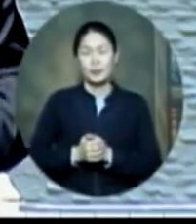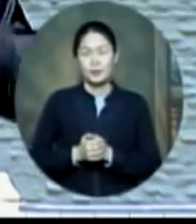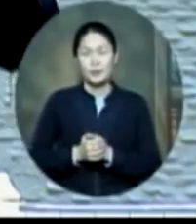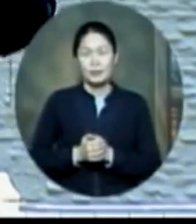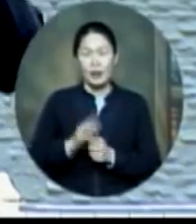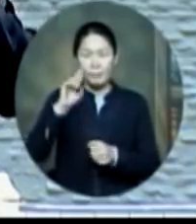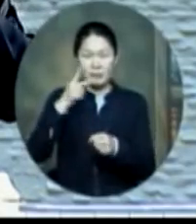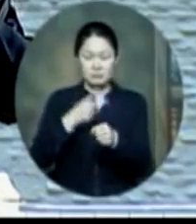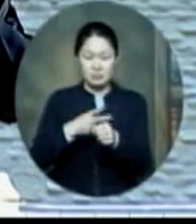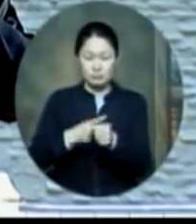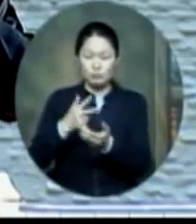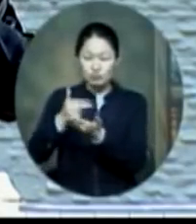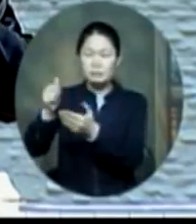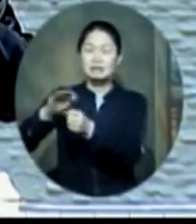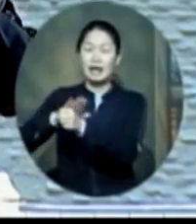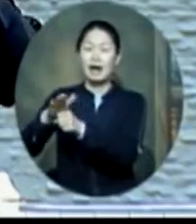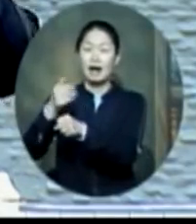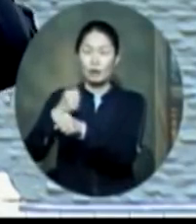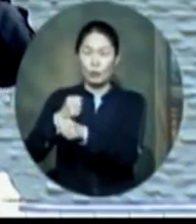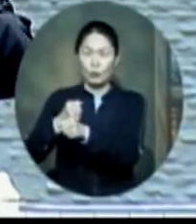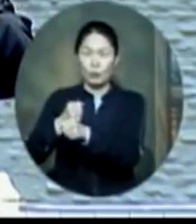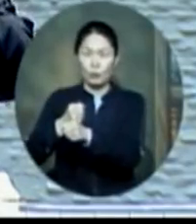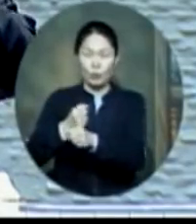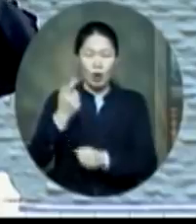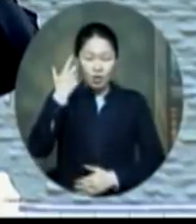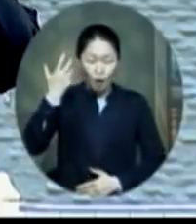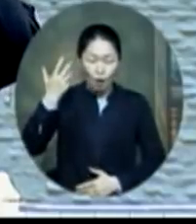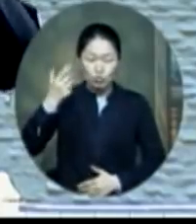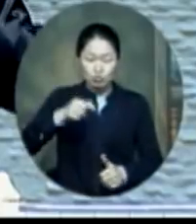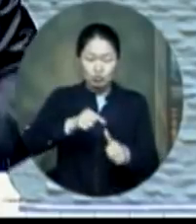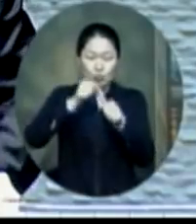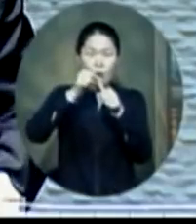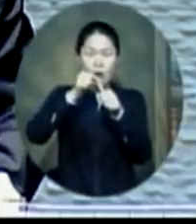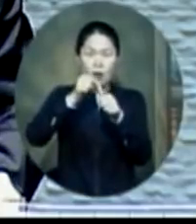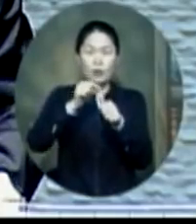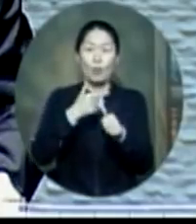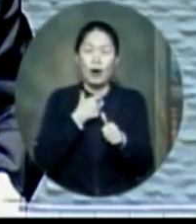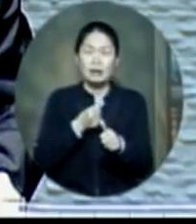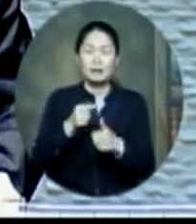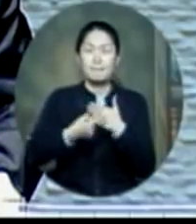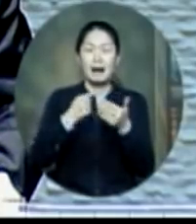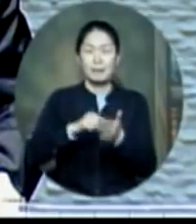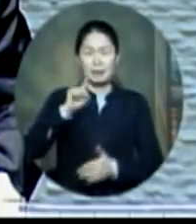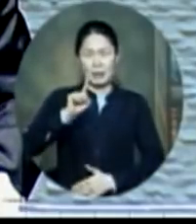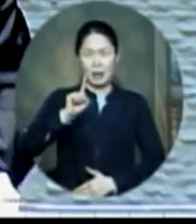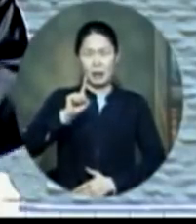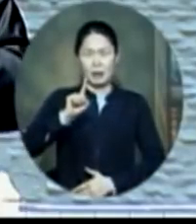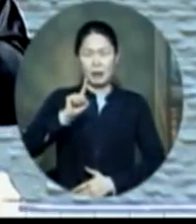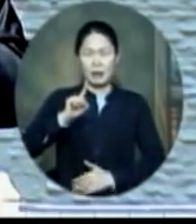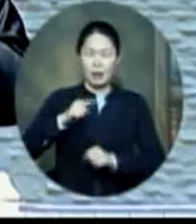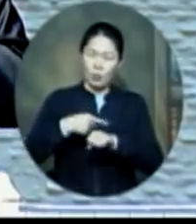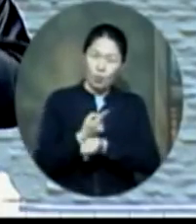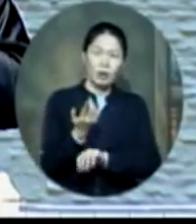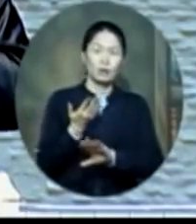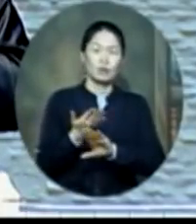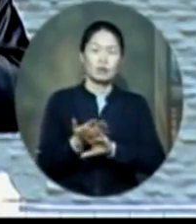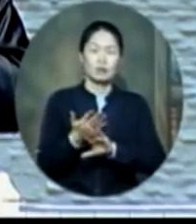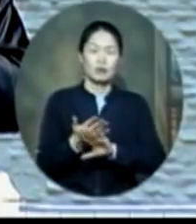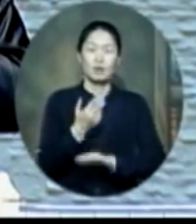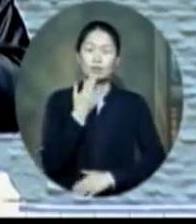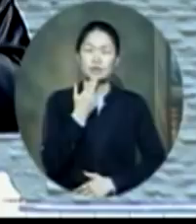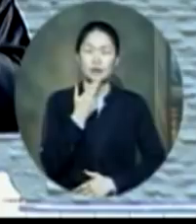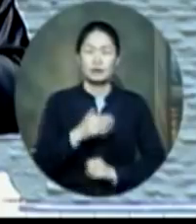사도 바울은 주님을 사랑하고 영혼을 구원하고자 하는 마음 하나밖에 없었습니다. 사도 바울의